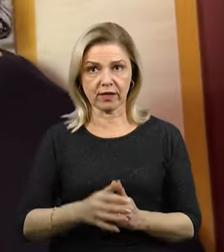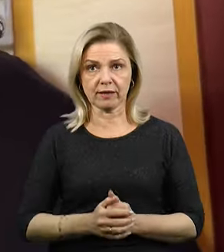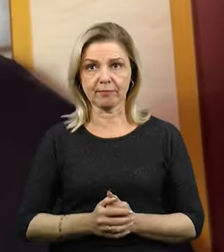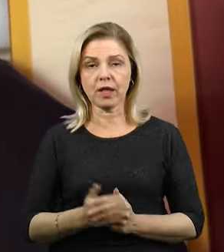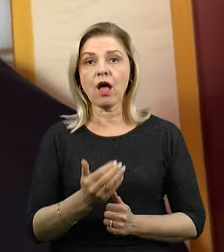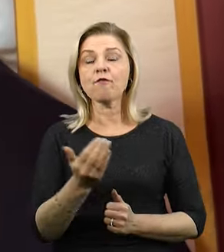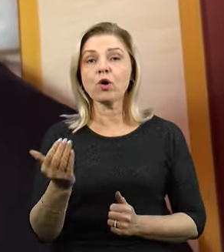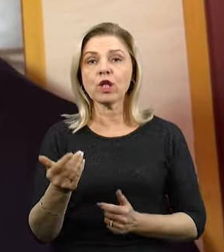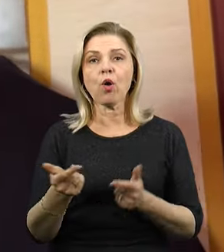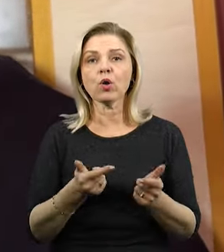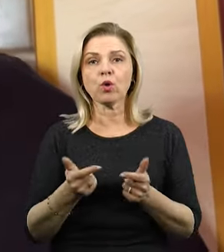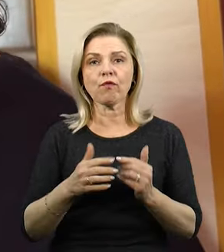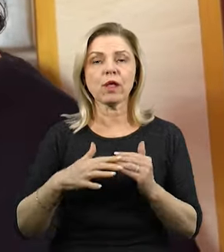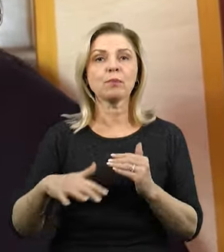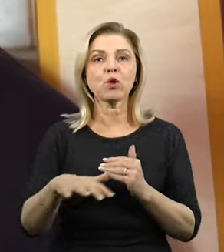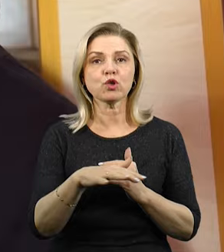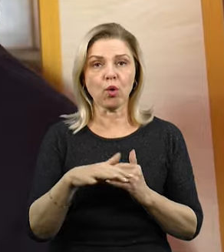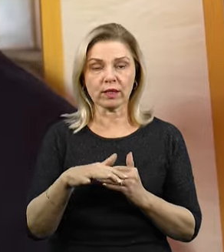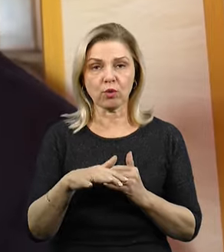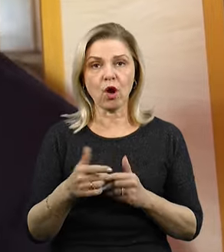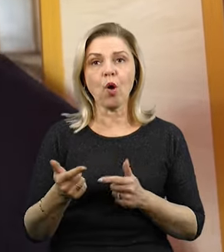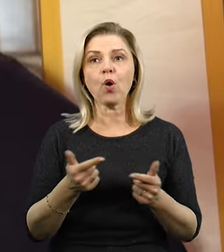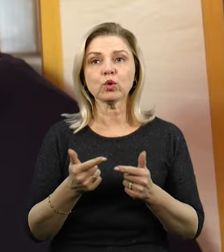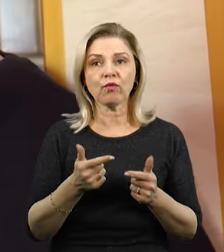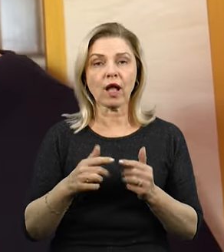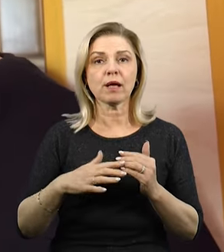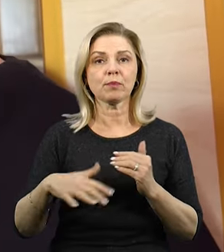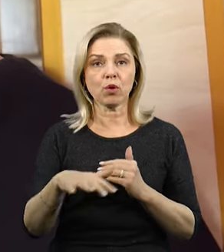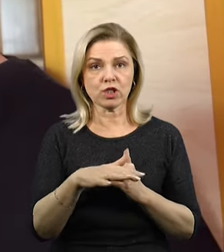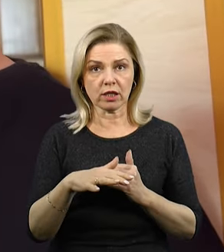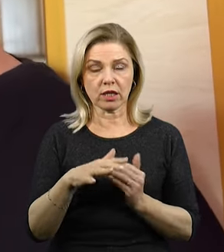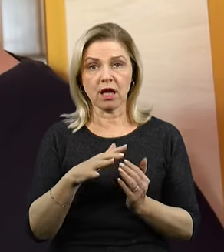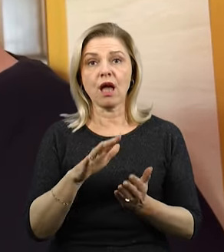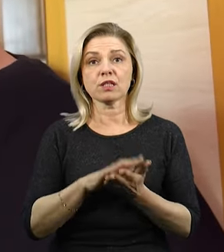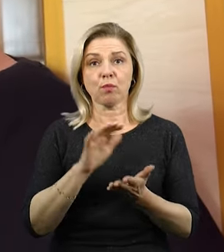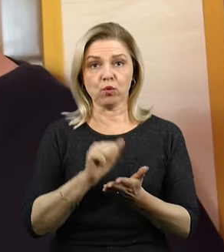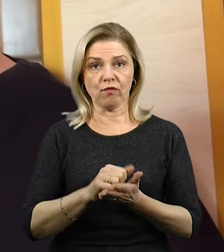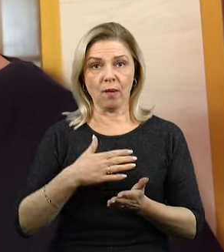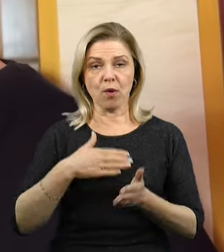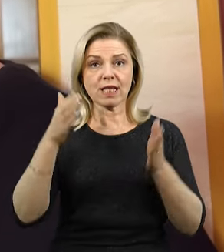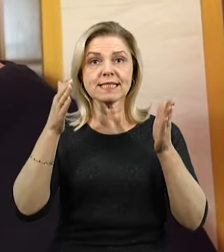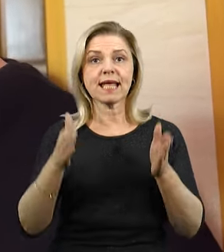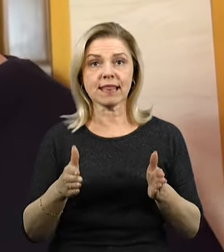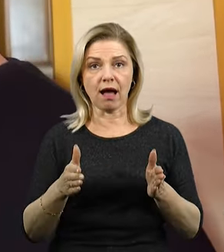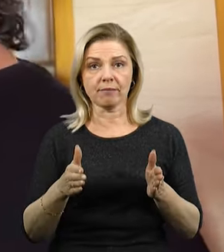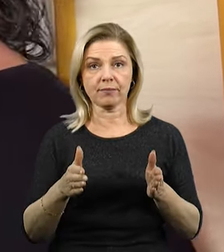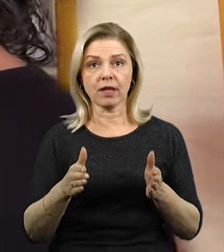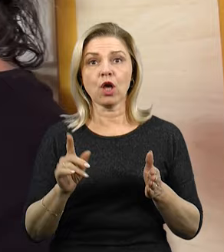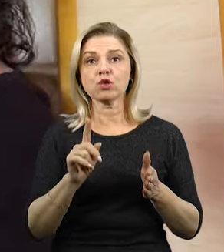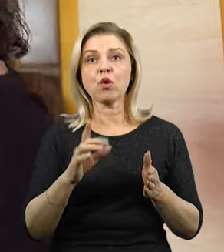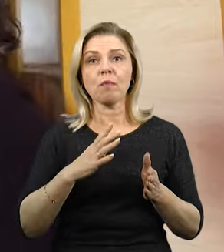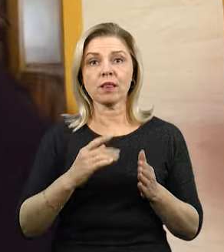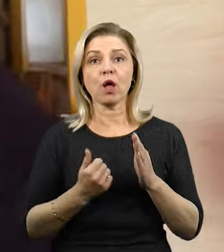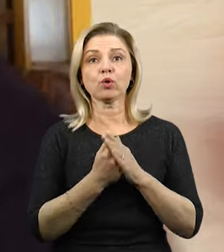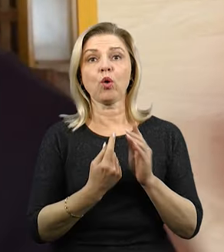готовили площадку Вони готували площадку вони зруйнували мені стіну Оце моя стіна яка веде на